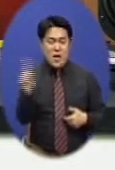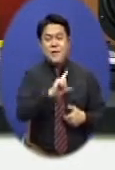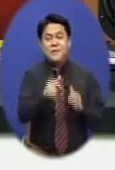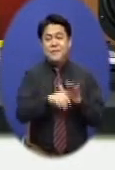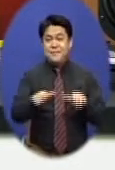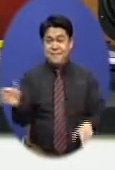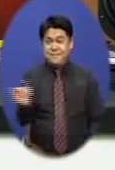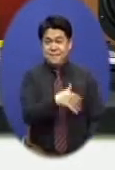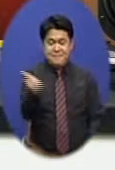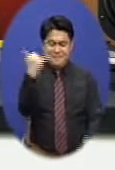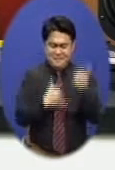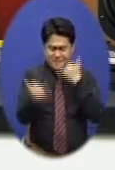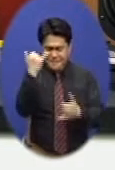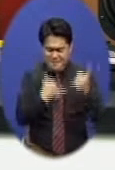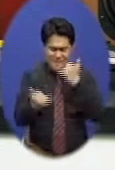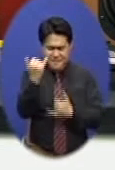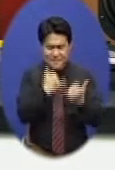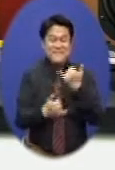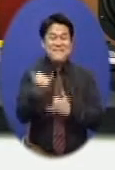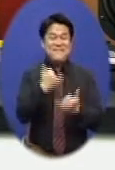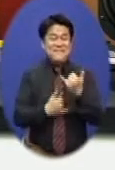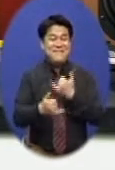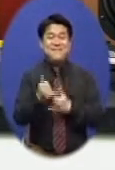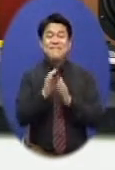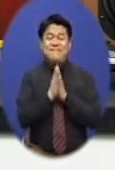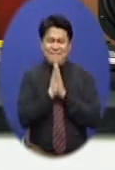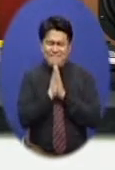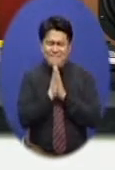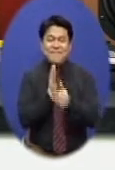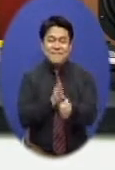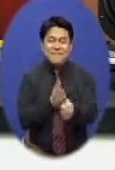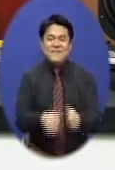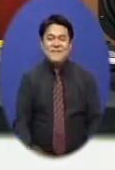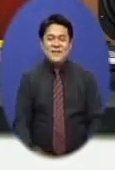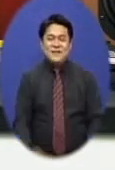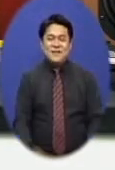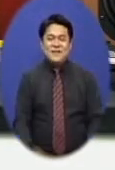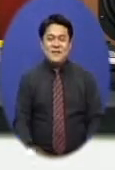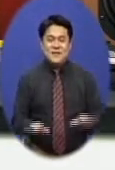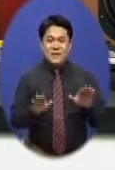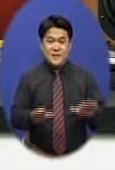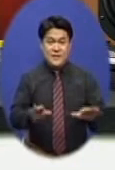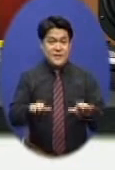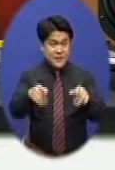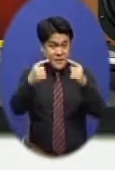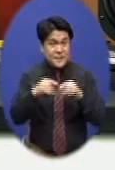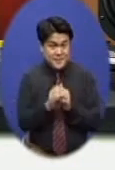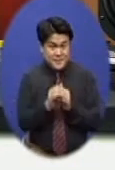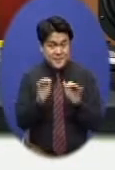때나 지금부터 많이 눌러주시면 고맙고 감사하겠습니다. 네. 그러면 계속해서 네. 오늘의 즉석 참가자.